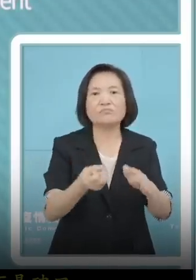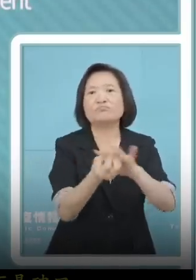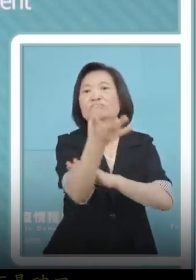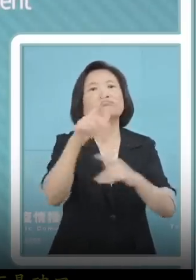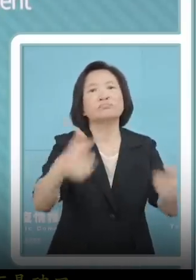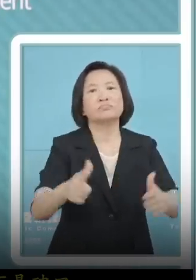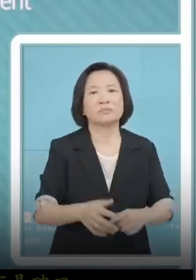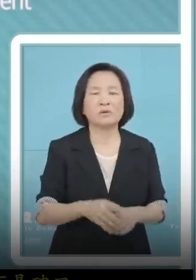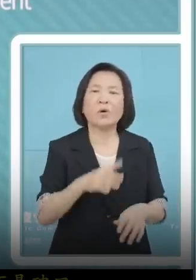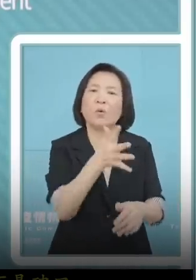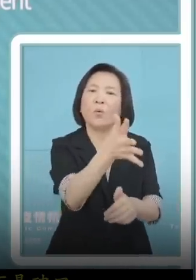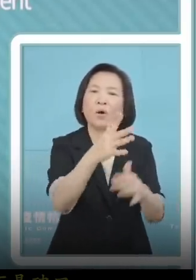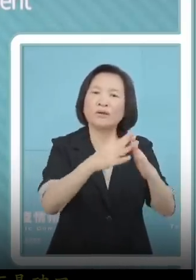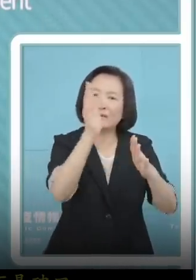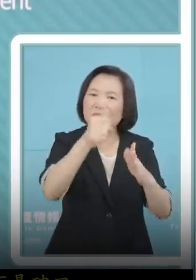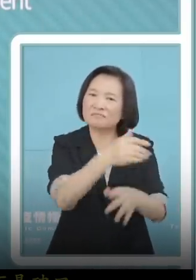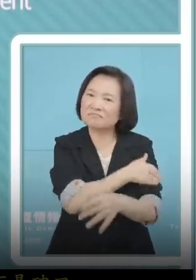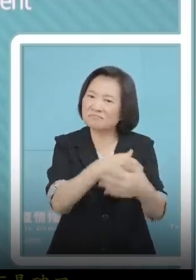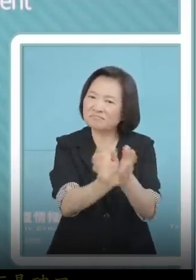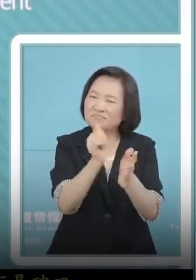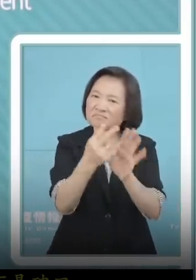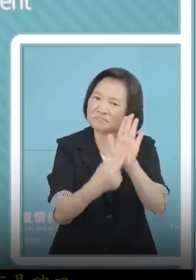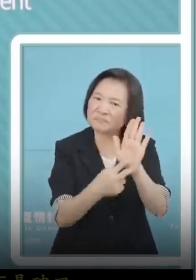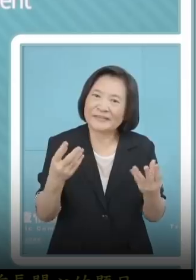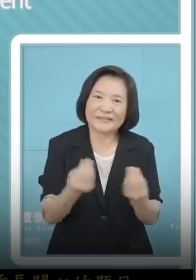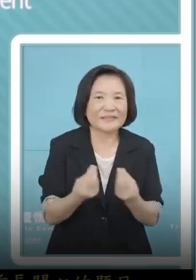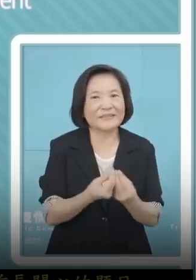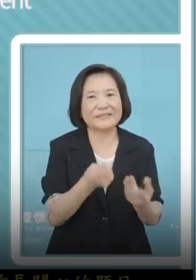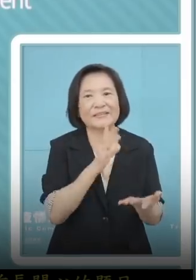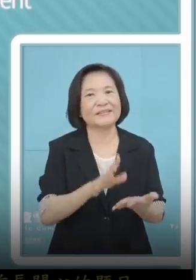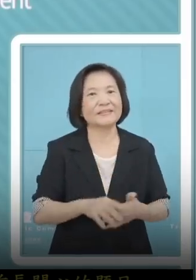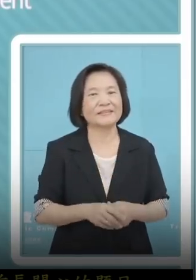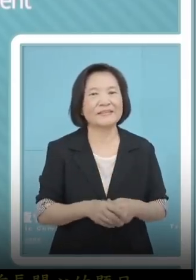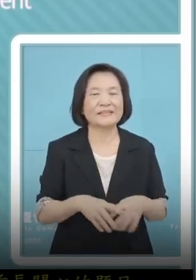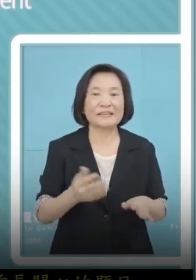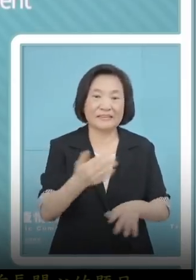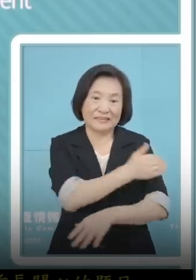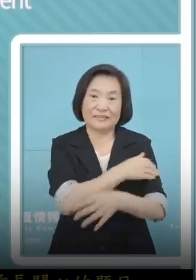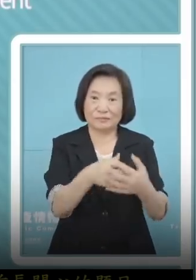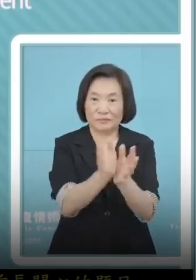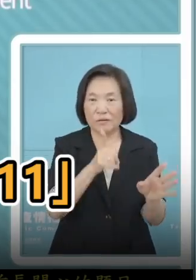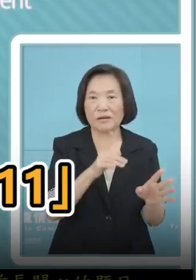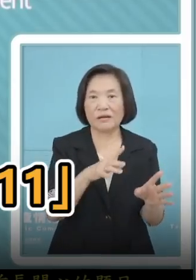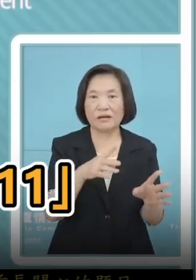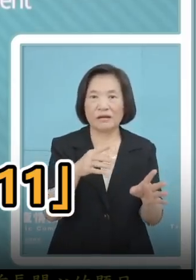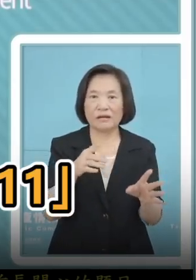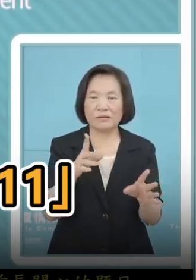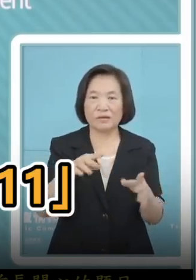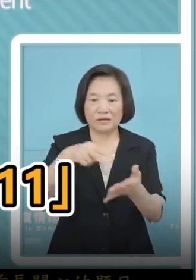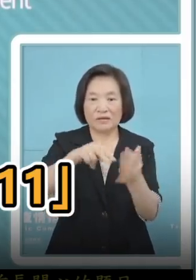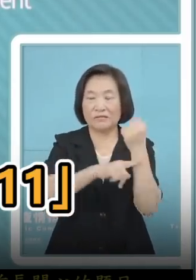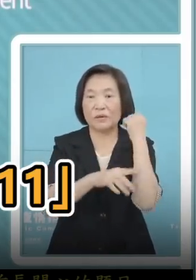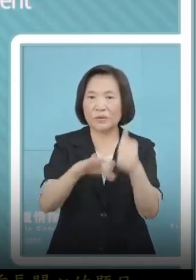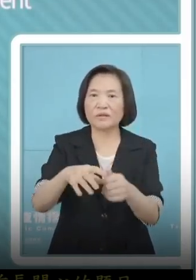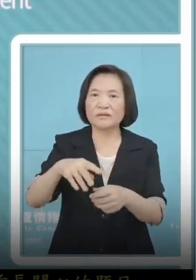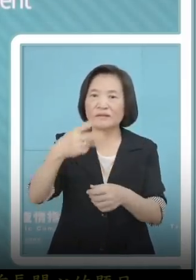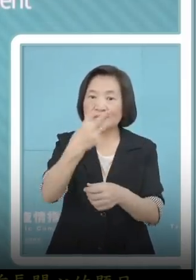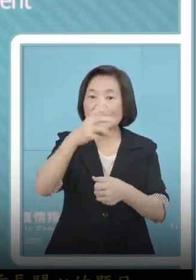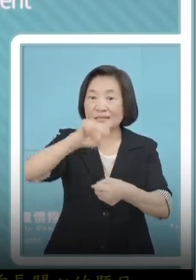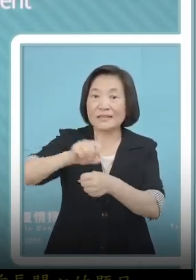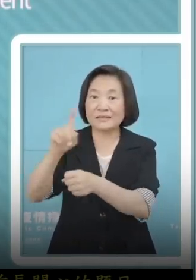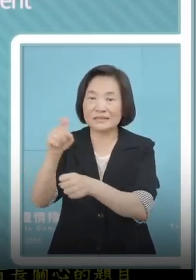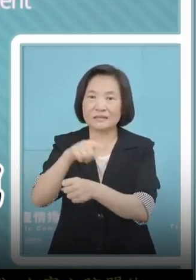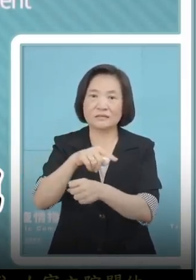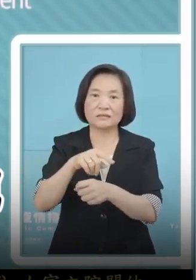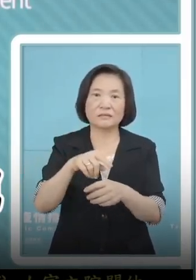口。想问一下市长怎么看陈时中部长的说法？ 之前你知道陈时中讲说人家在立委问他3+11，他说他负